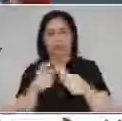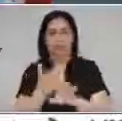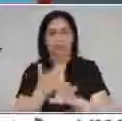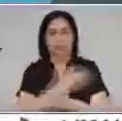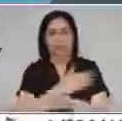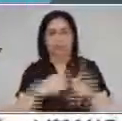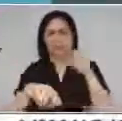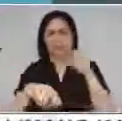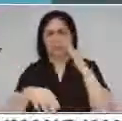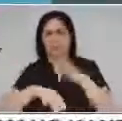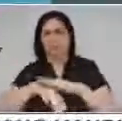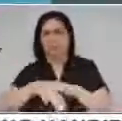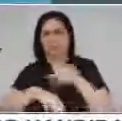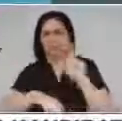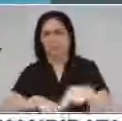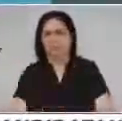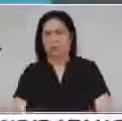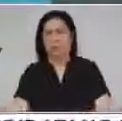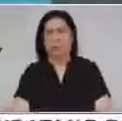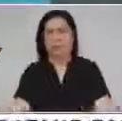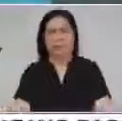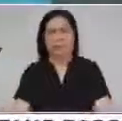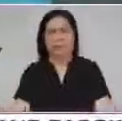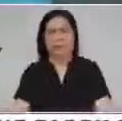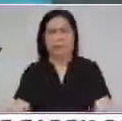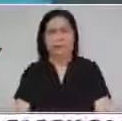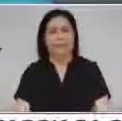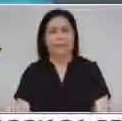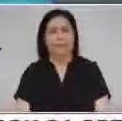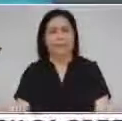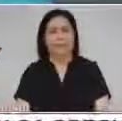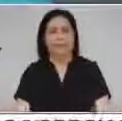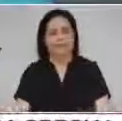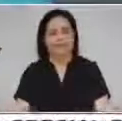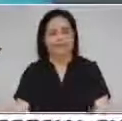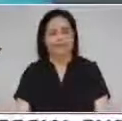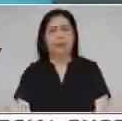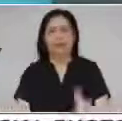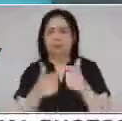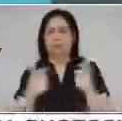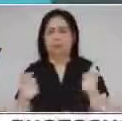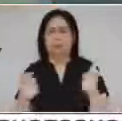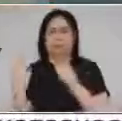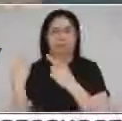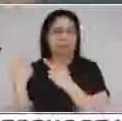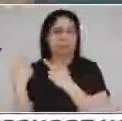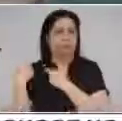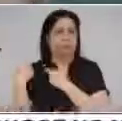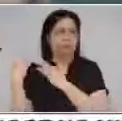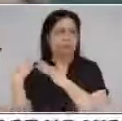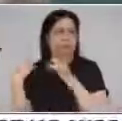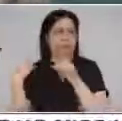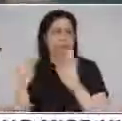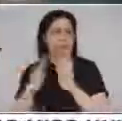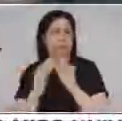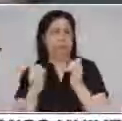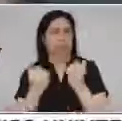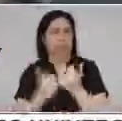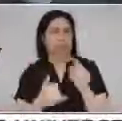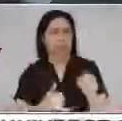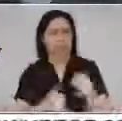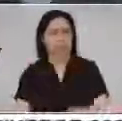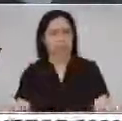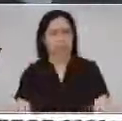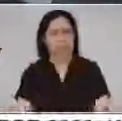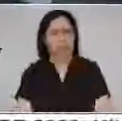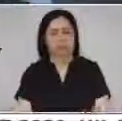Hindi pwedeng mawala ng folk leader o street leader para mag-report kay Kapitan na yung sa pagdami